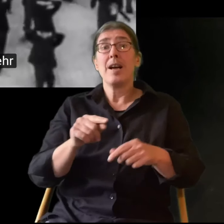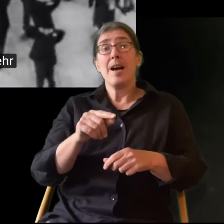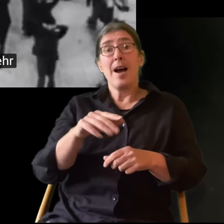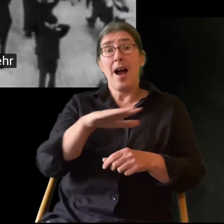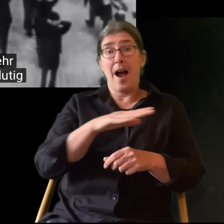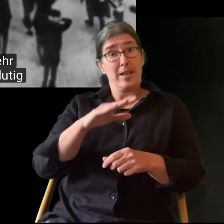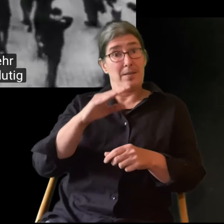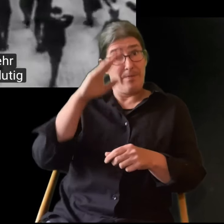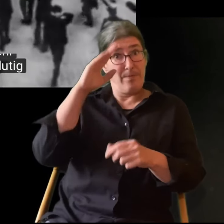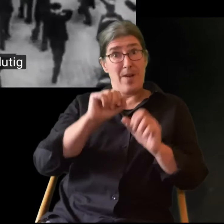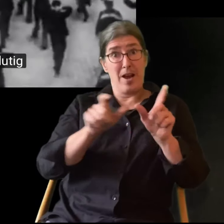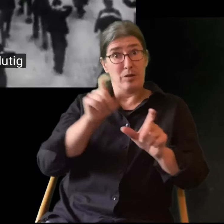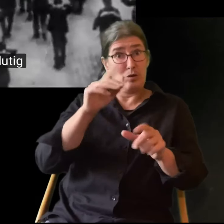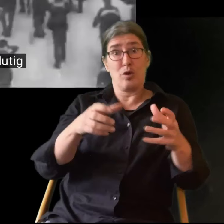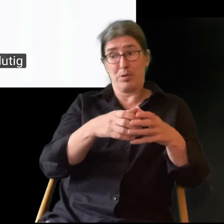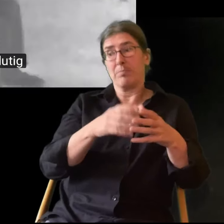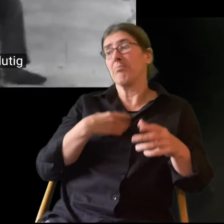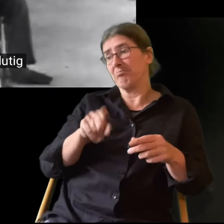Reichswehrtruppen schlagen den Aufstand blutig nieder.